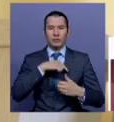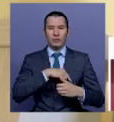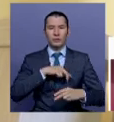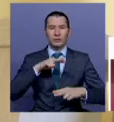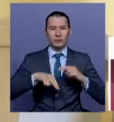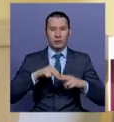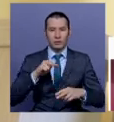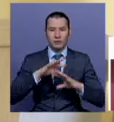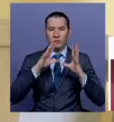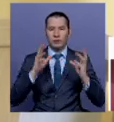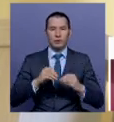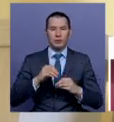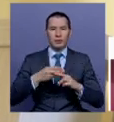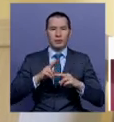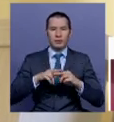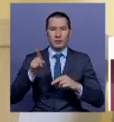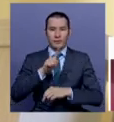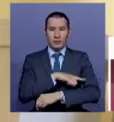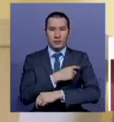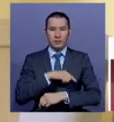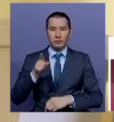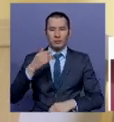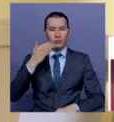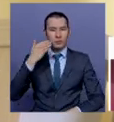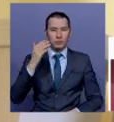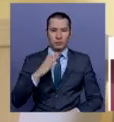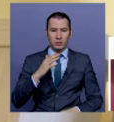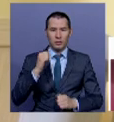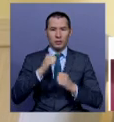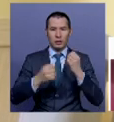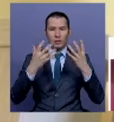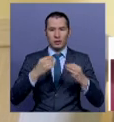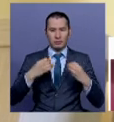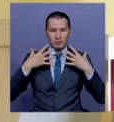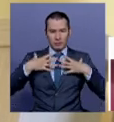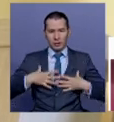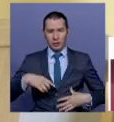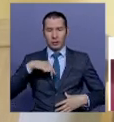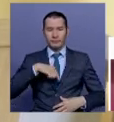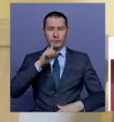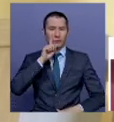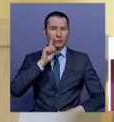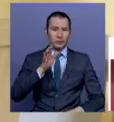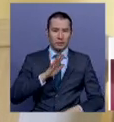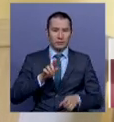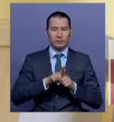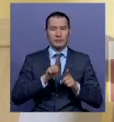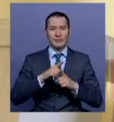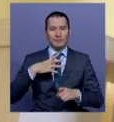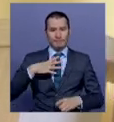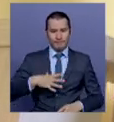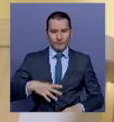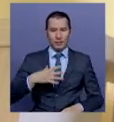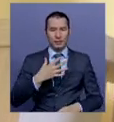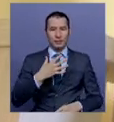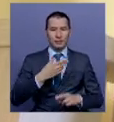тұрғыда дәрігерлерге оңай тиіп жатқан жоқ. Күнде қорғаныш киімдерін киіп, адамдардың денсаулығына жауап беру үлкен сабырлықты талап етеді.